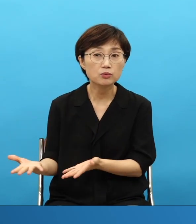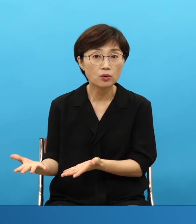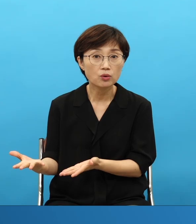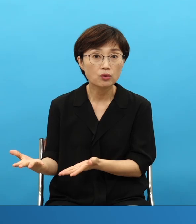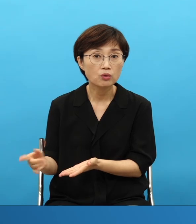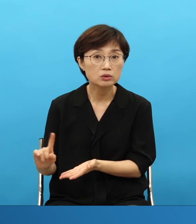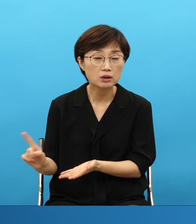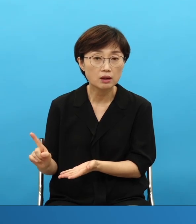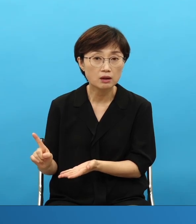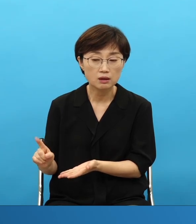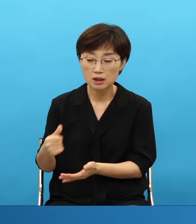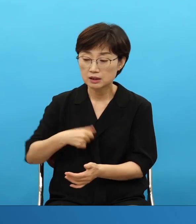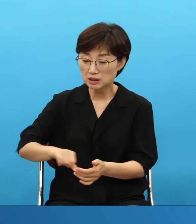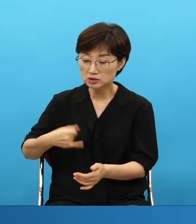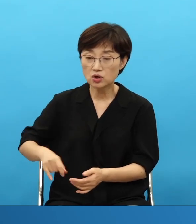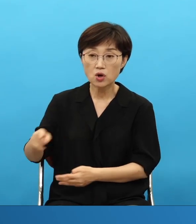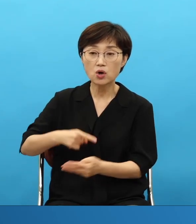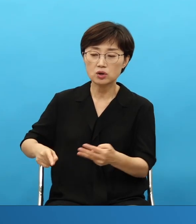parties. 청년들은